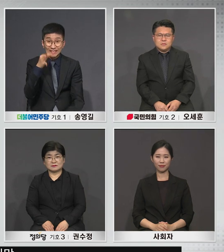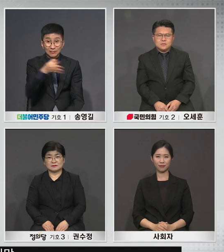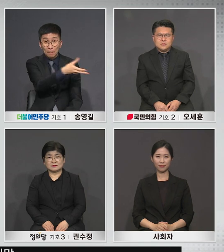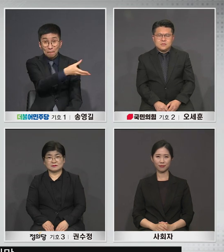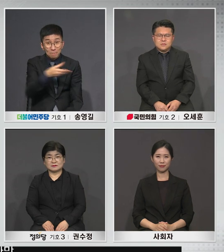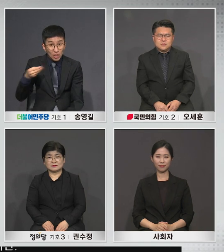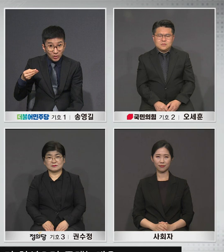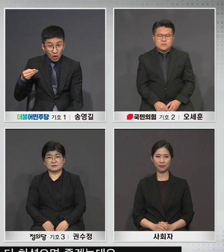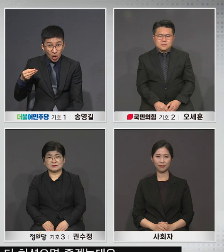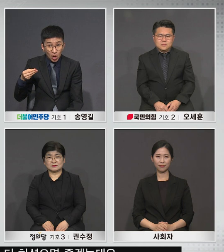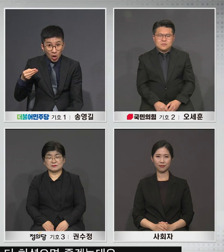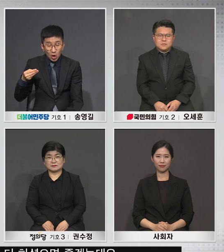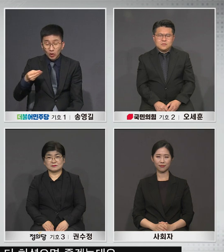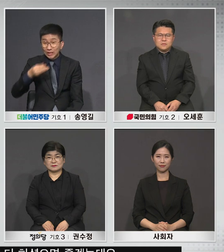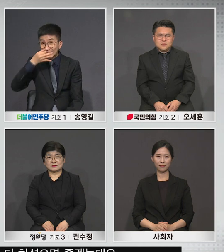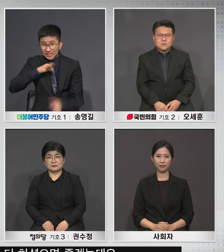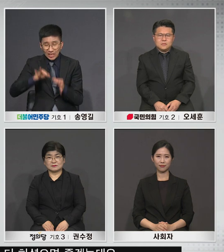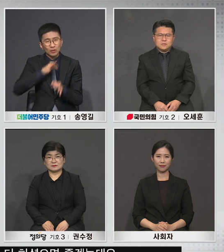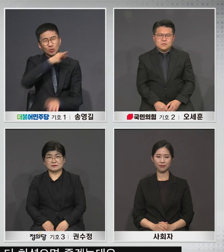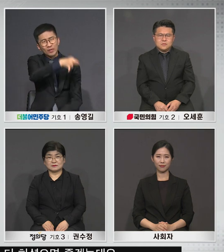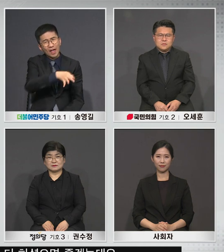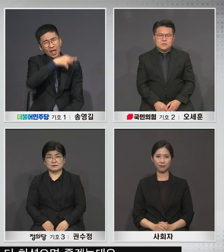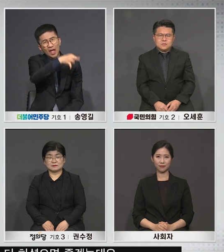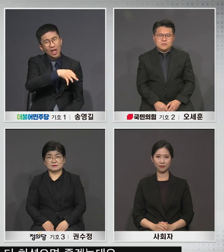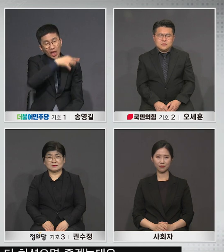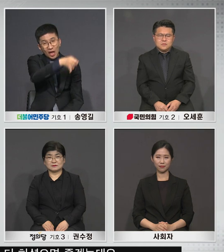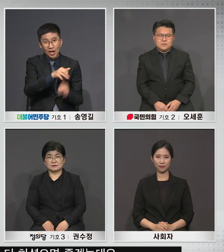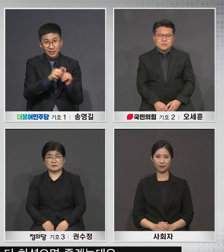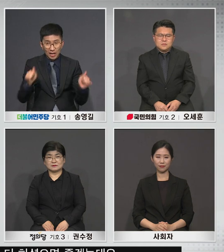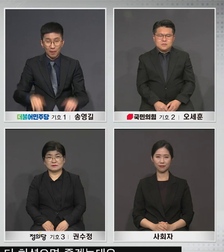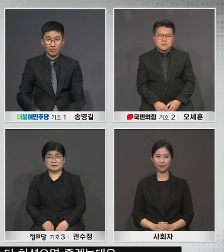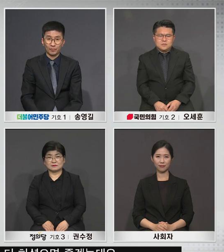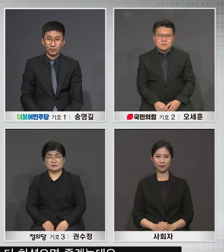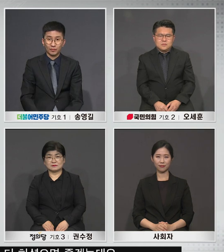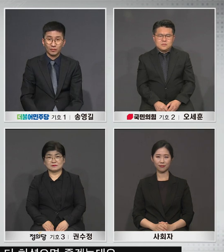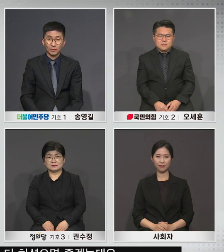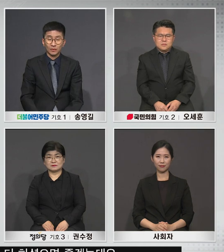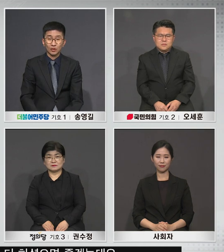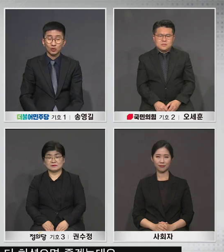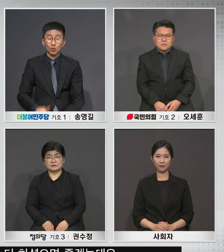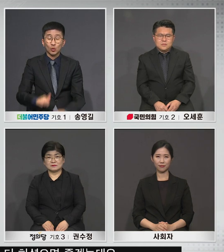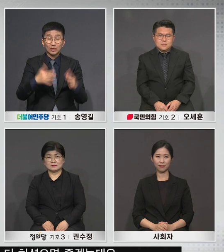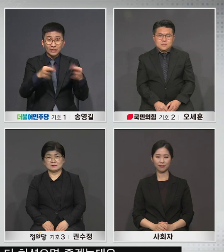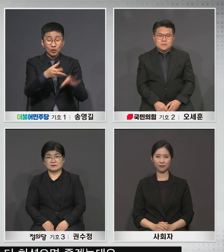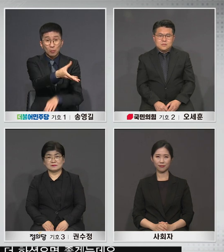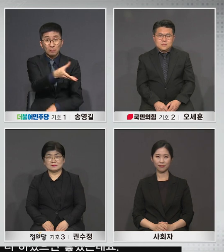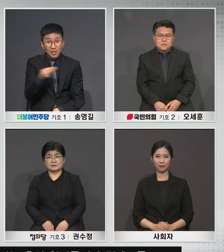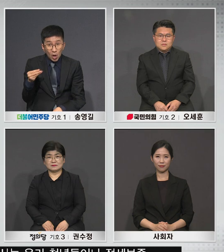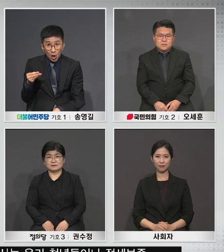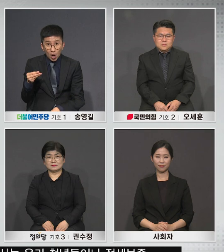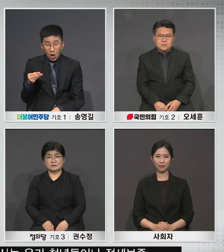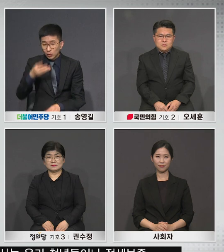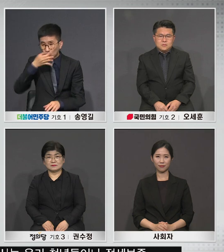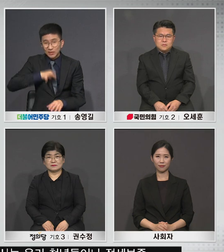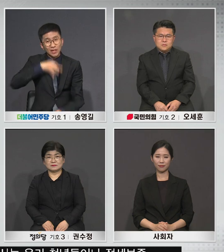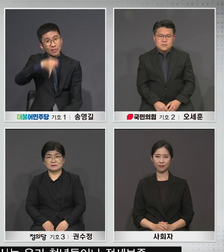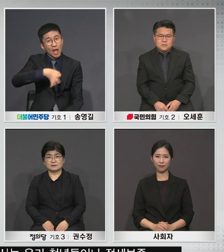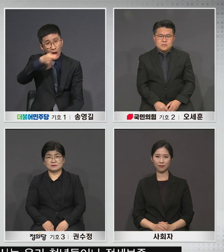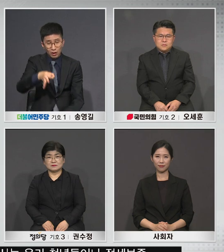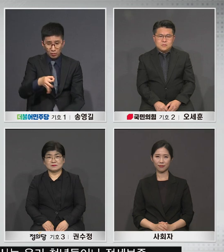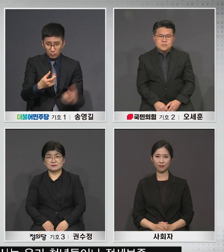내놓고 보증금 이자를 내는 사람들이나 주택 보금을 안고 집을 사서 이자를 내고 사는 사람이나 똑같이 이자를 내고 있어요.